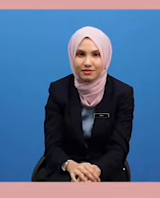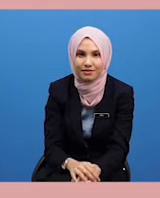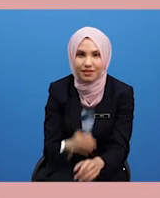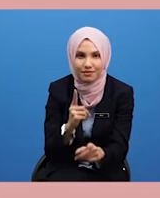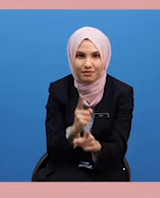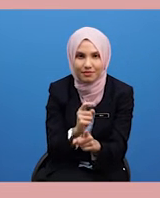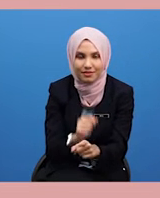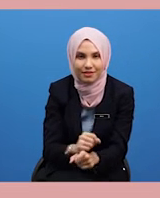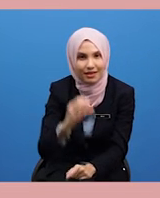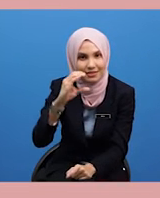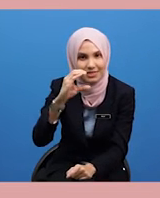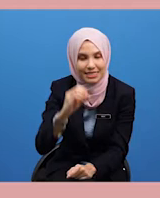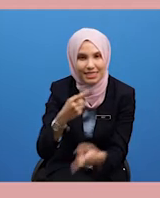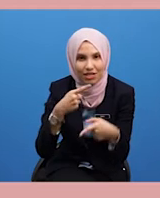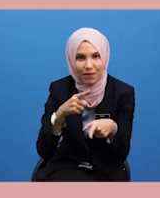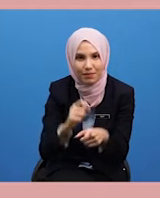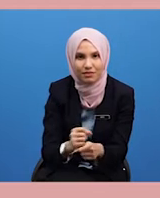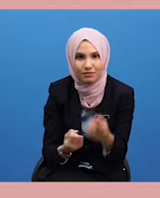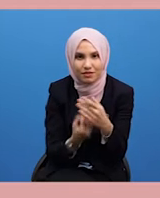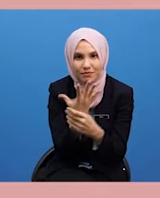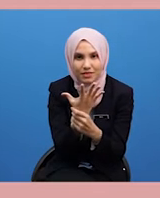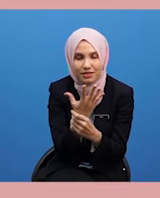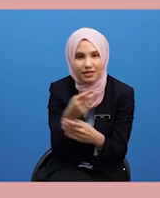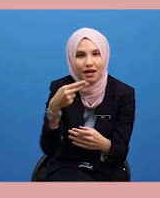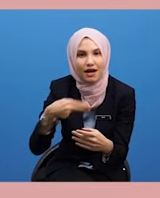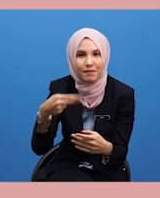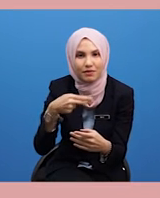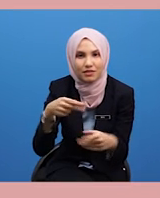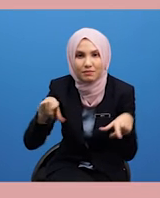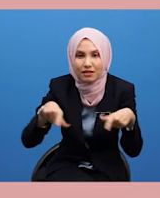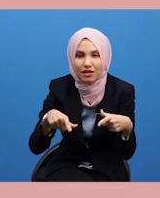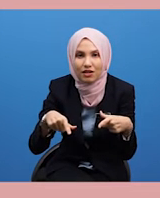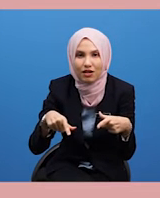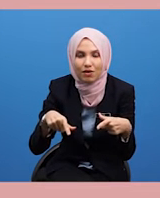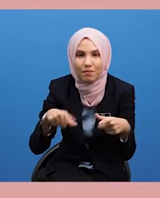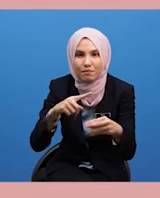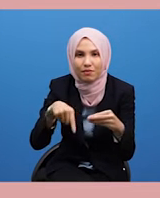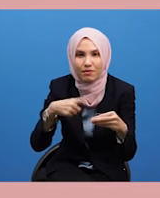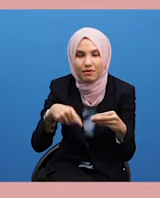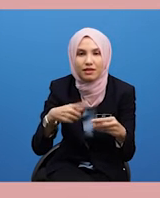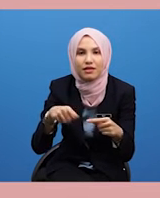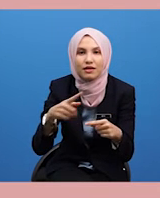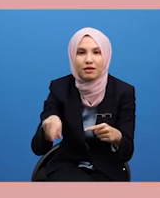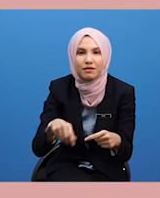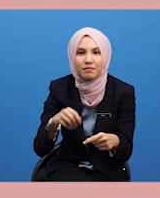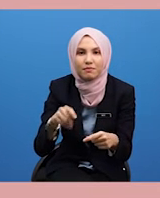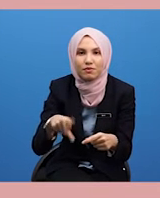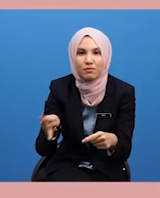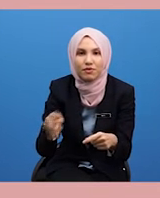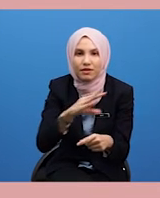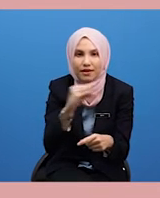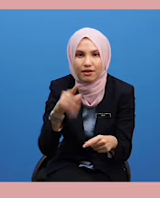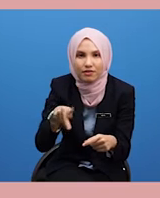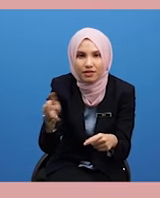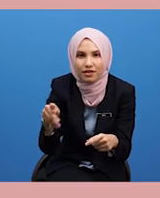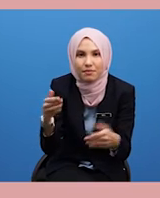Ya, C jawapannya. Percambahan jenis hypogeal berlaku apabila plumul dan